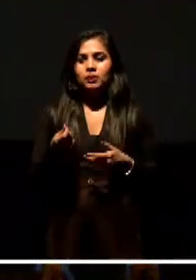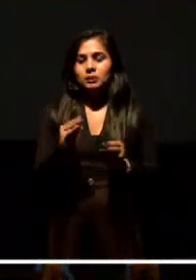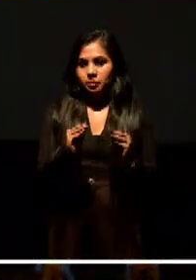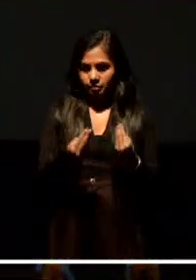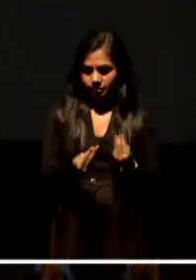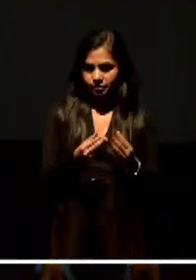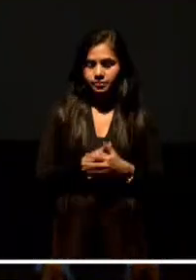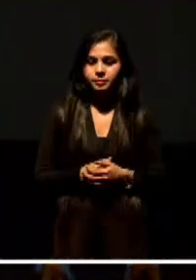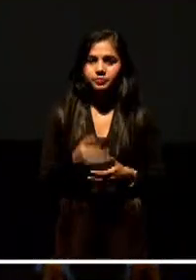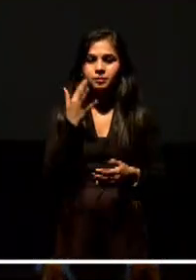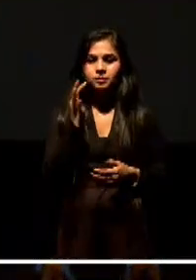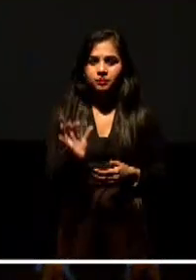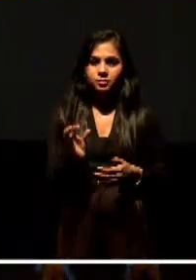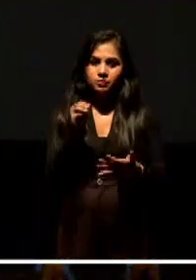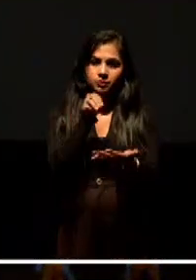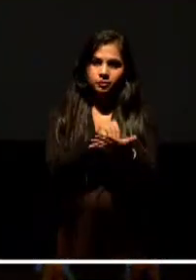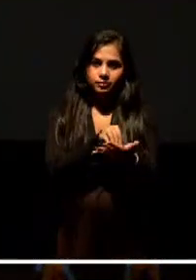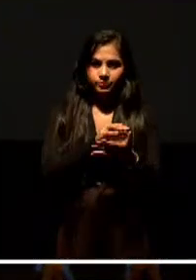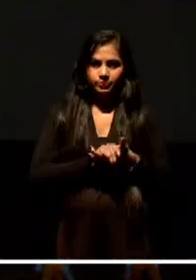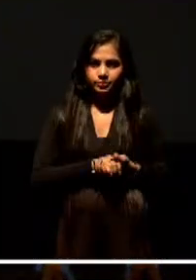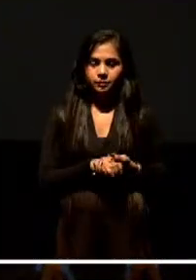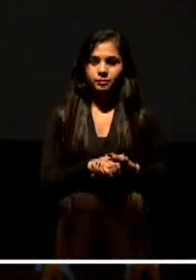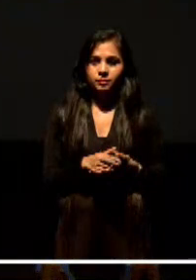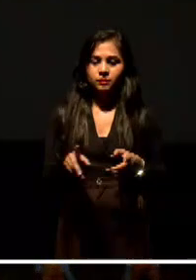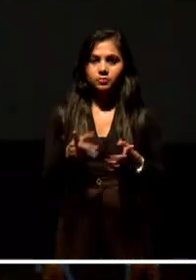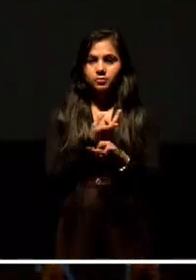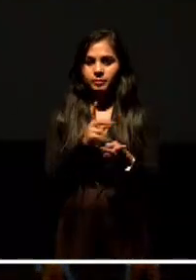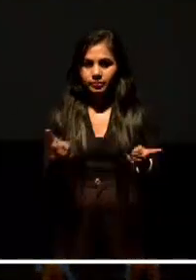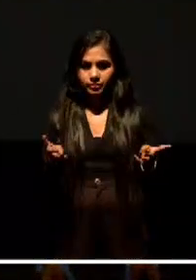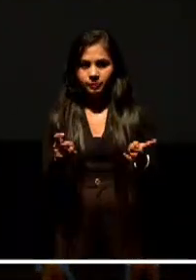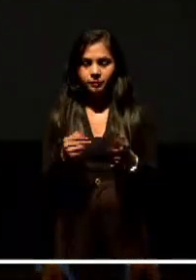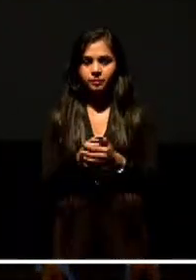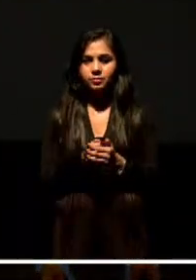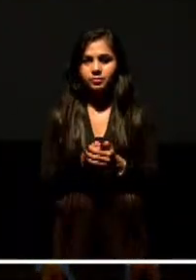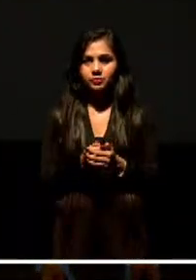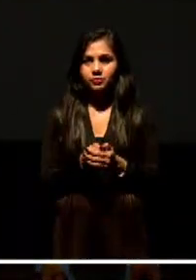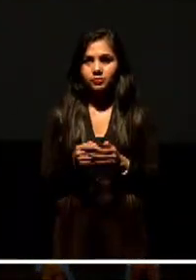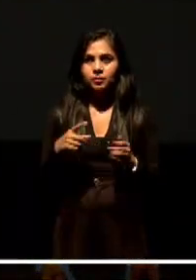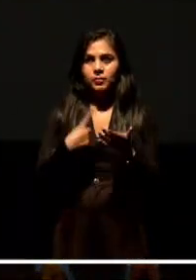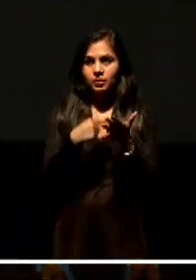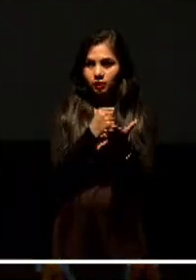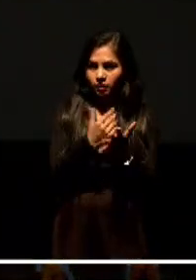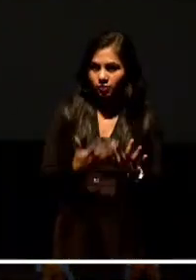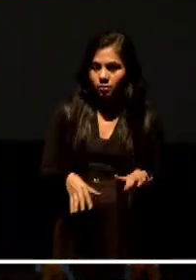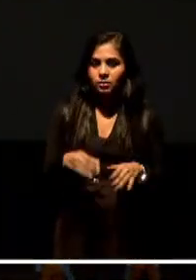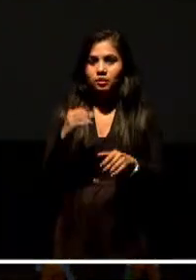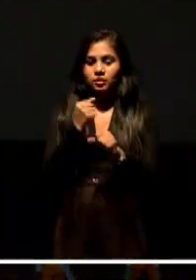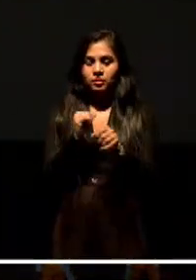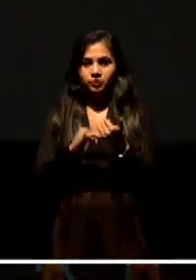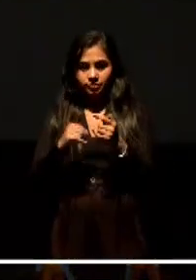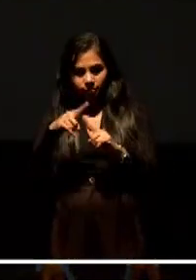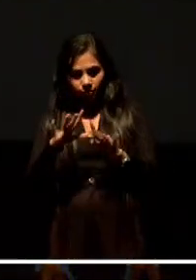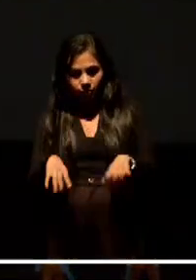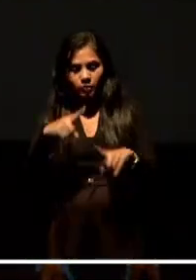लेकिन एक जरूरी बात है कि जो भी स्टैट्यूटरी कंप्लायंसेस हैं, उसका रजिस्ट्रेशन हो, जीएसटी हो, टैक्सेशन